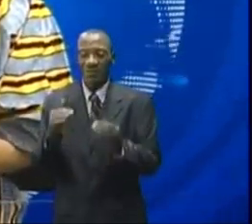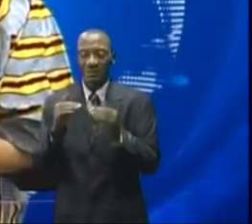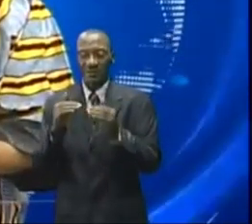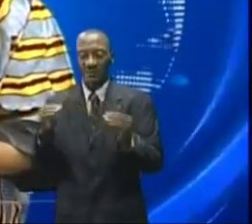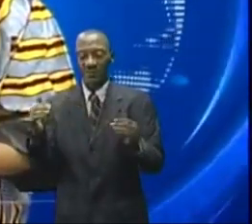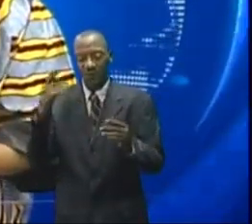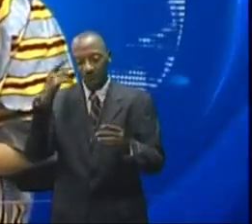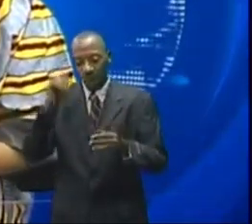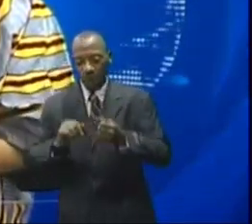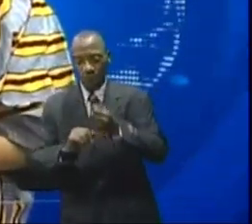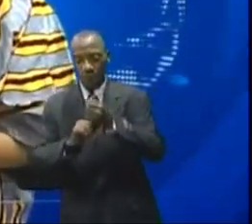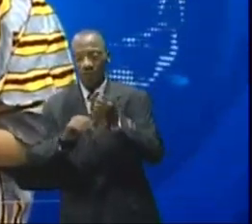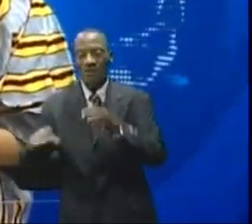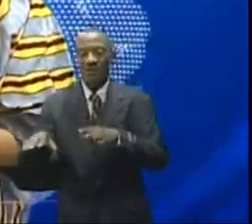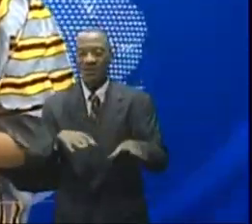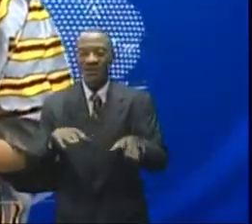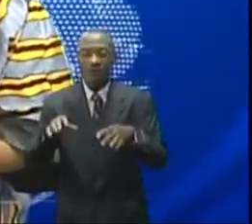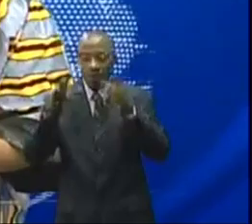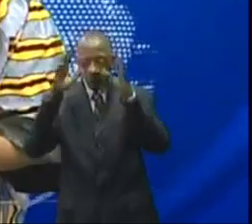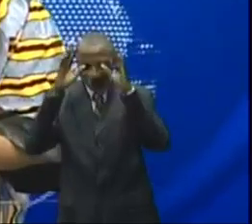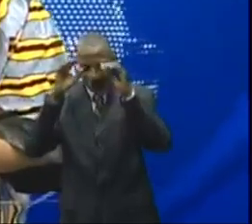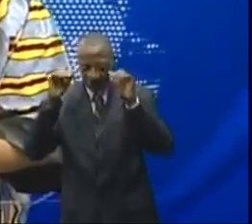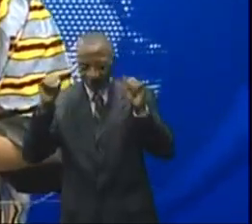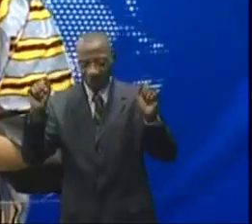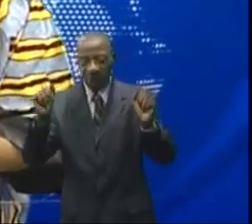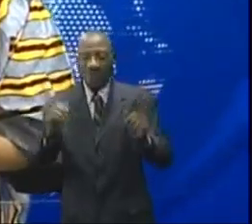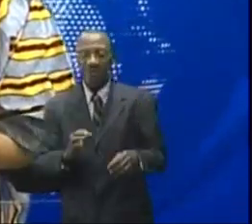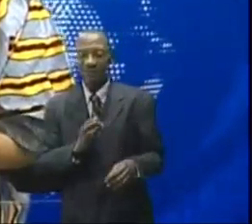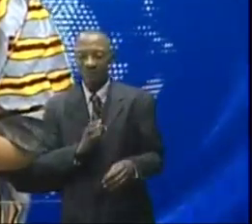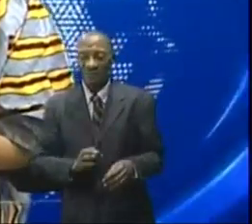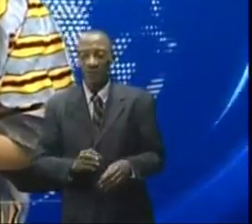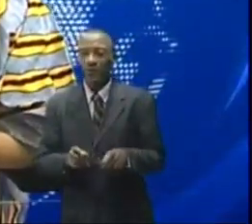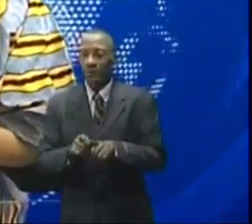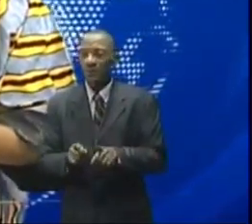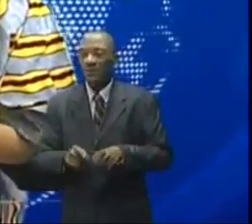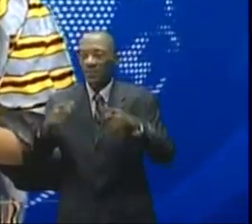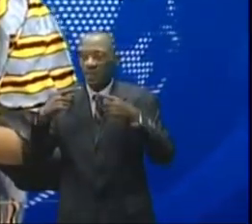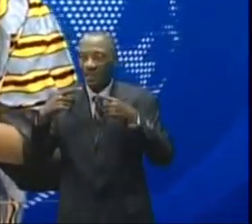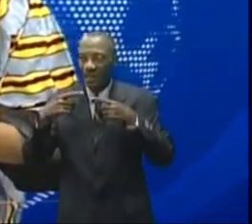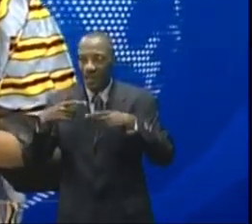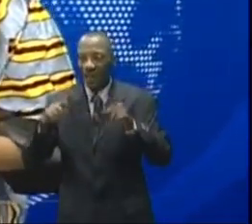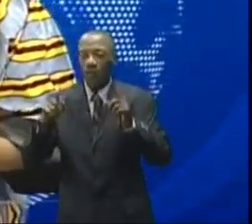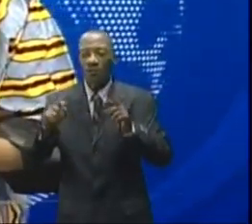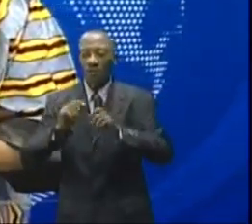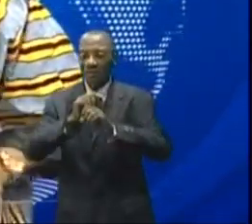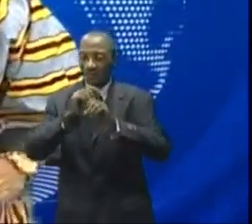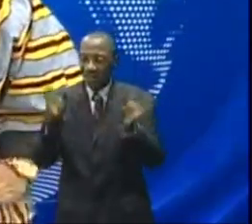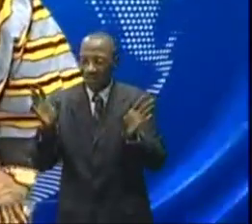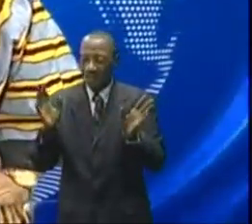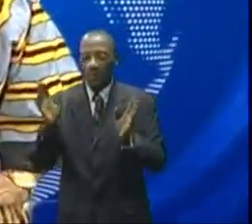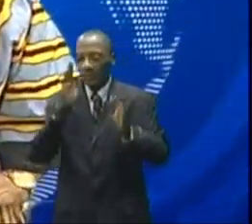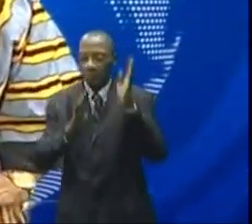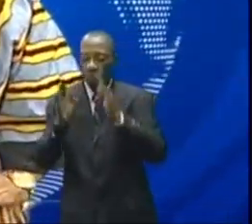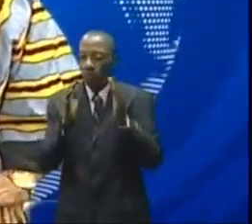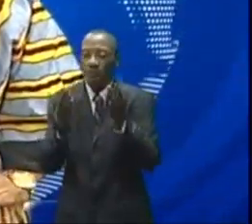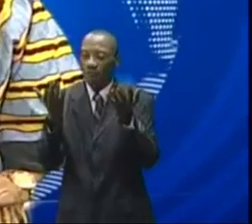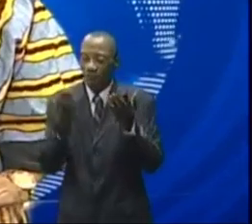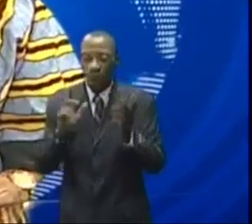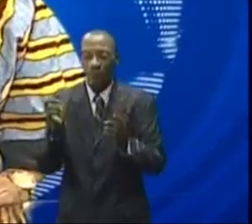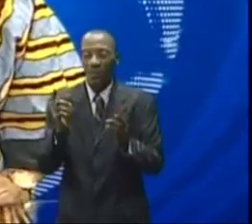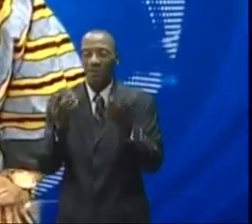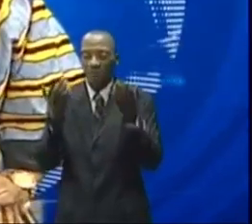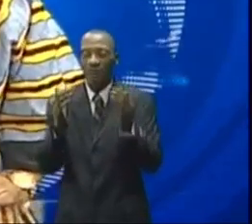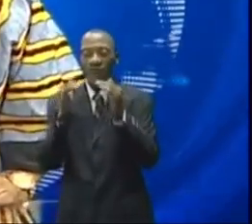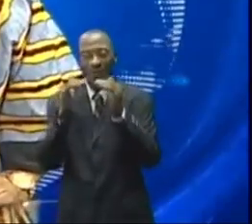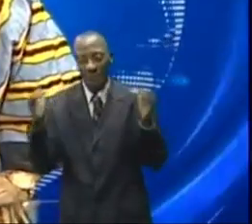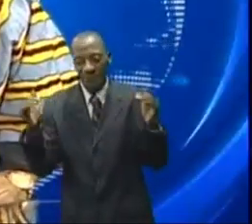du président de la République et de dénoncer les conflits Lengo-Lambolé et dire oui à la paix. Jean-Richard Kouale, Sostène